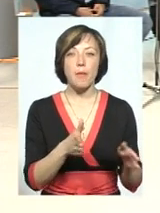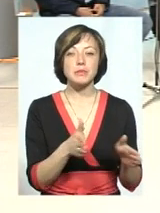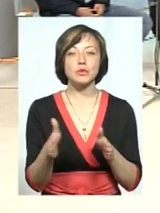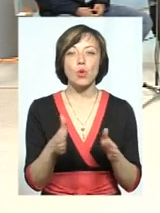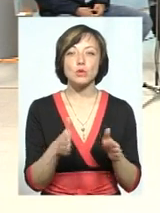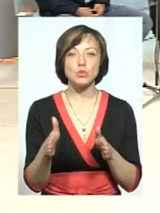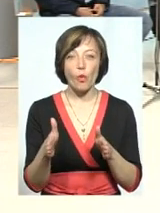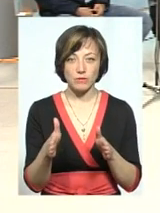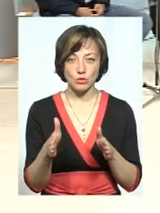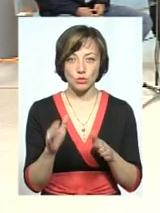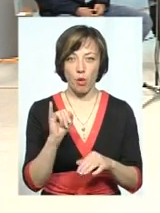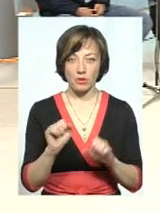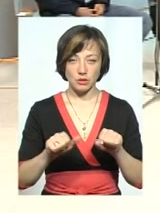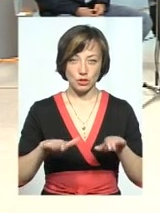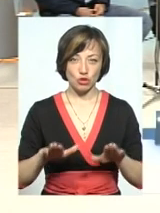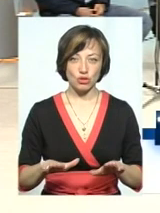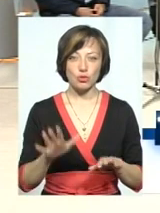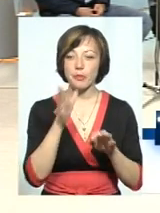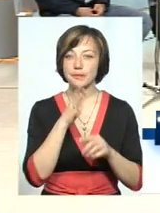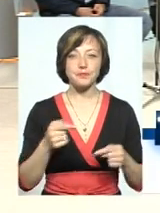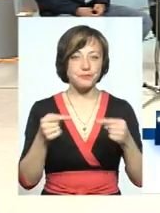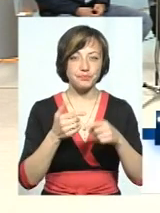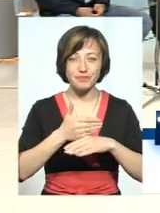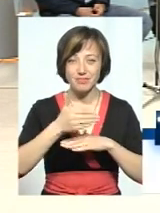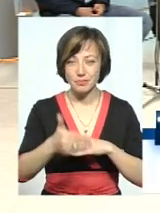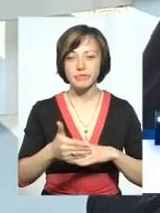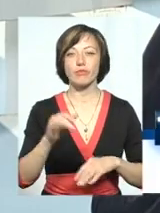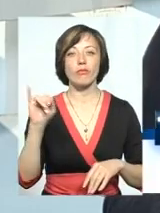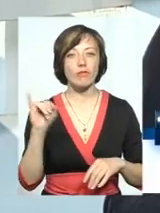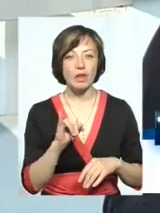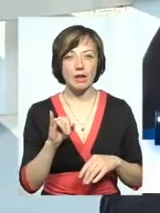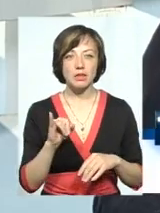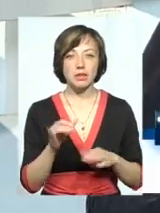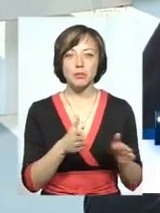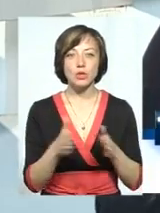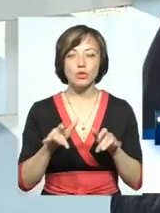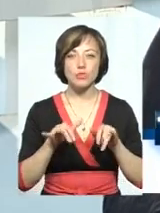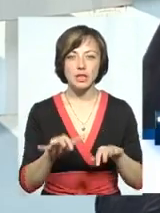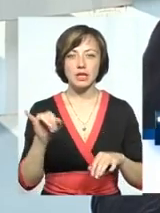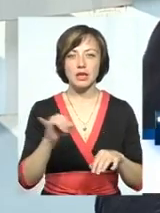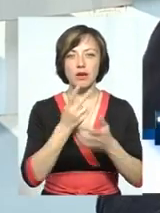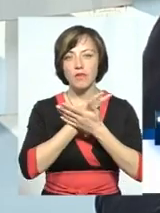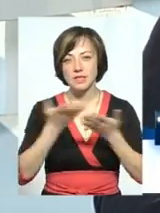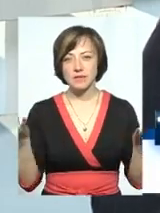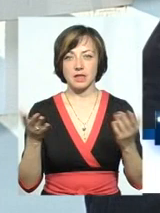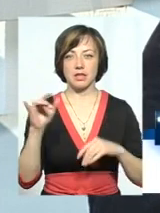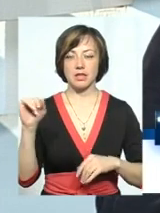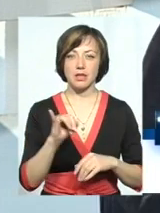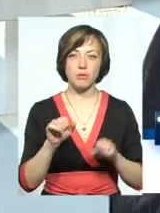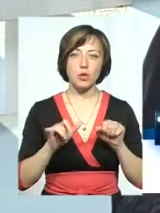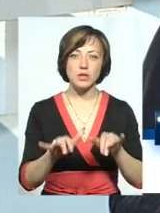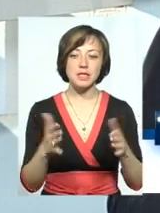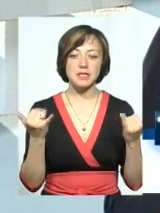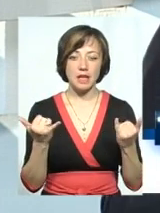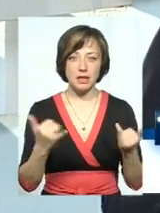погане рішення. І то, що воно невчасно, це вже сказав. Да? І підготовчий процес, і освітлення, і процес,